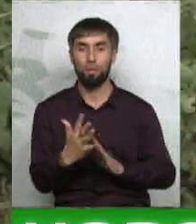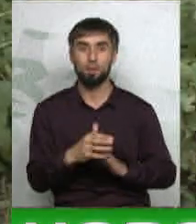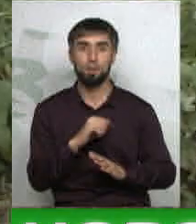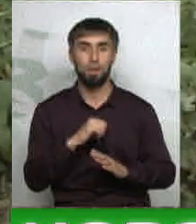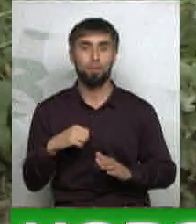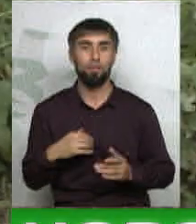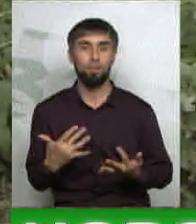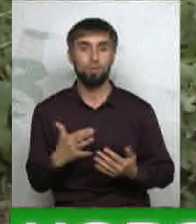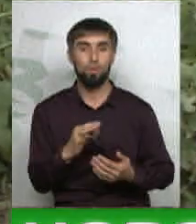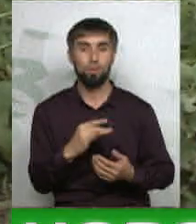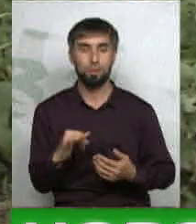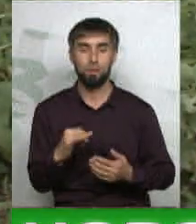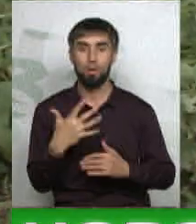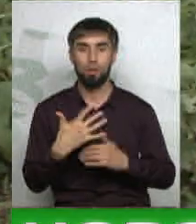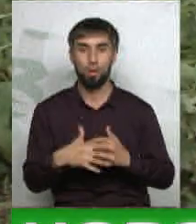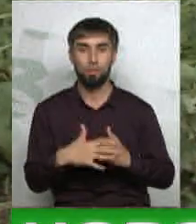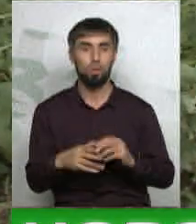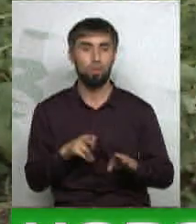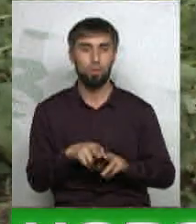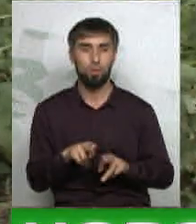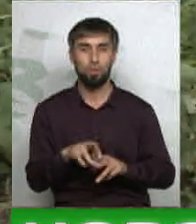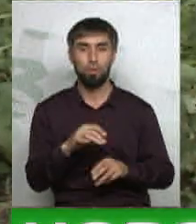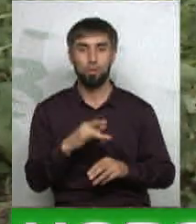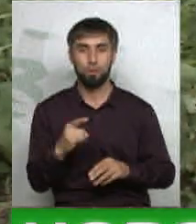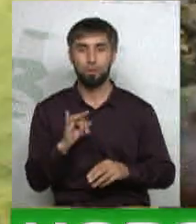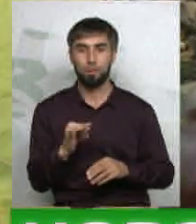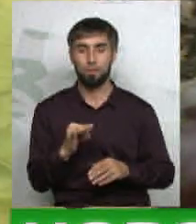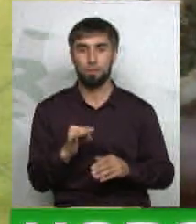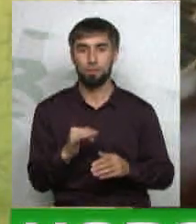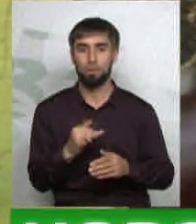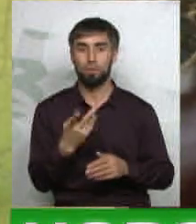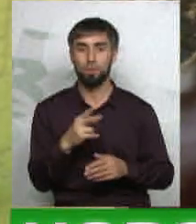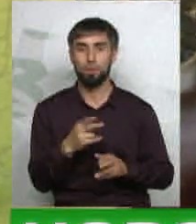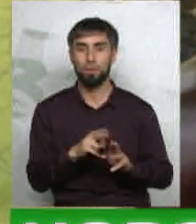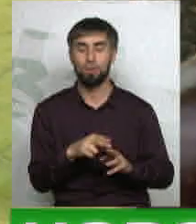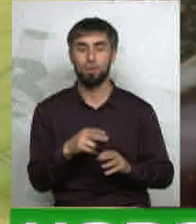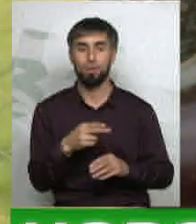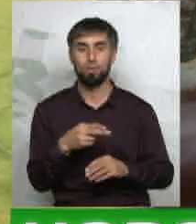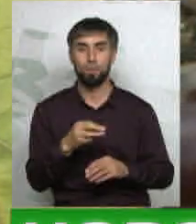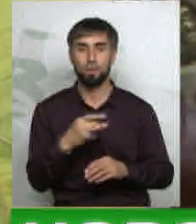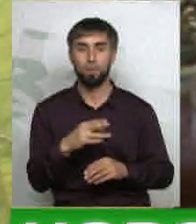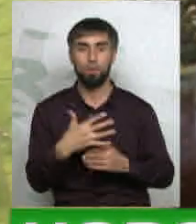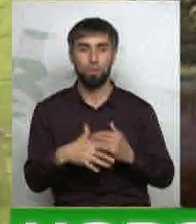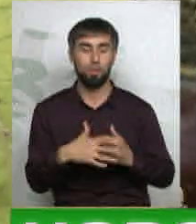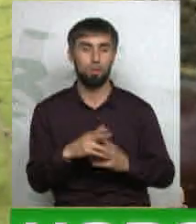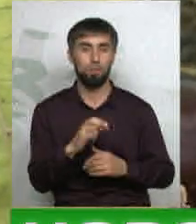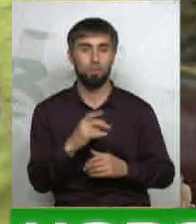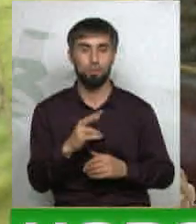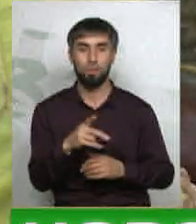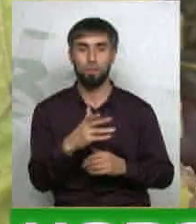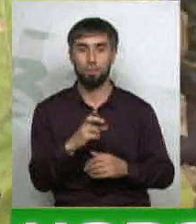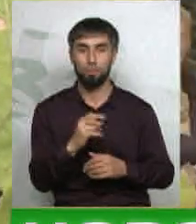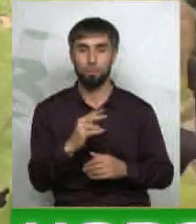самые востребованные овощи. Капусту, морковь, огурцы, томаты, перец двух видов, пекинскую капусту и баклажаны. Последние,